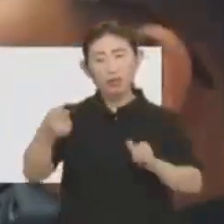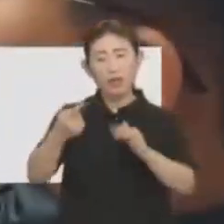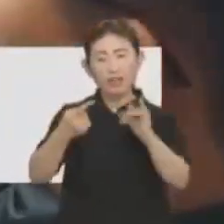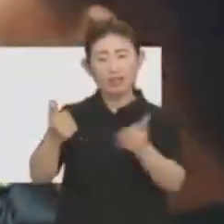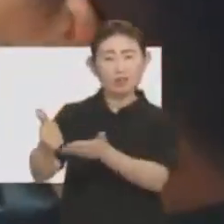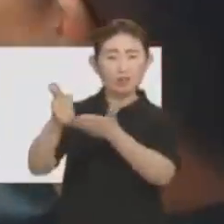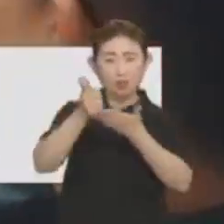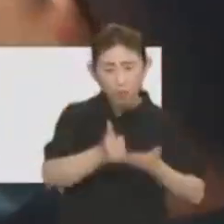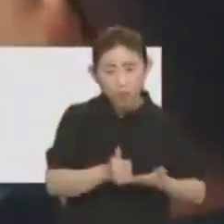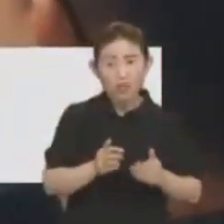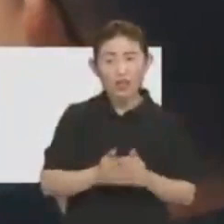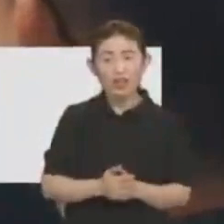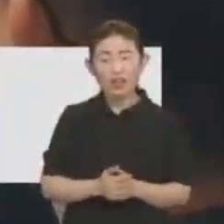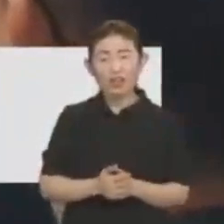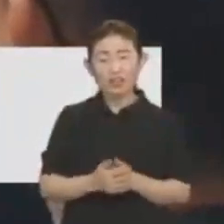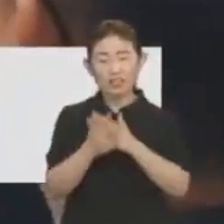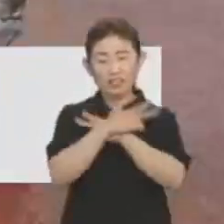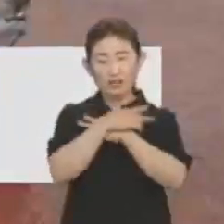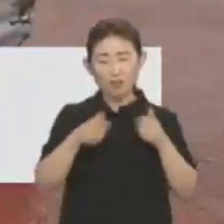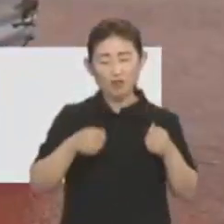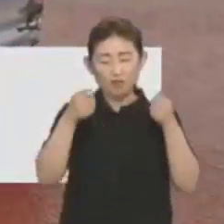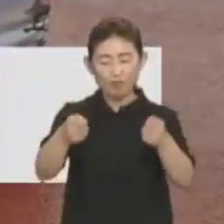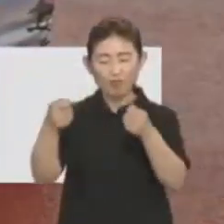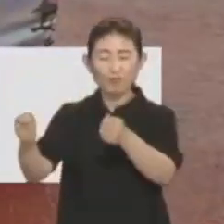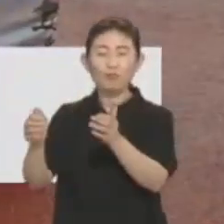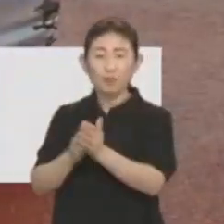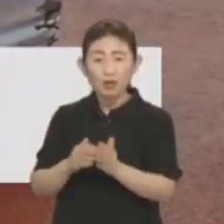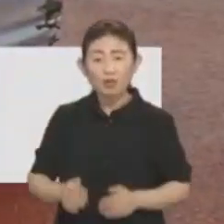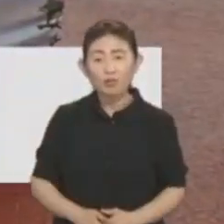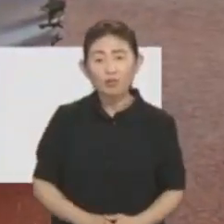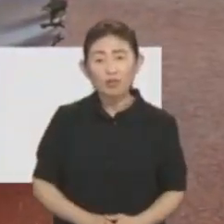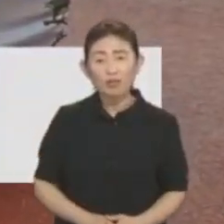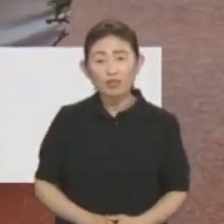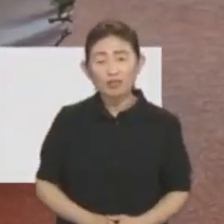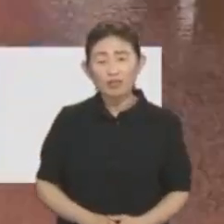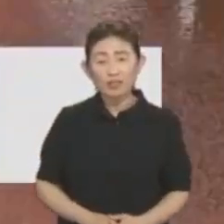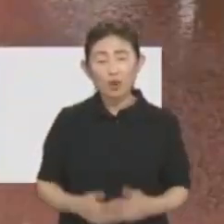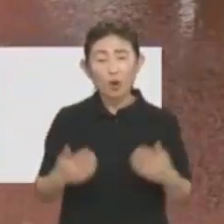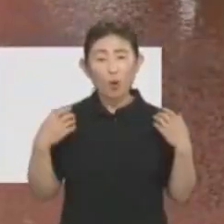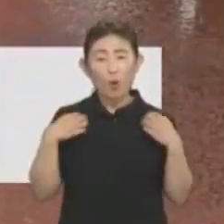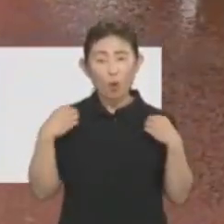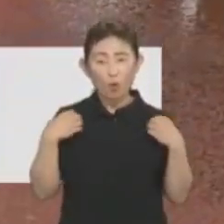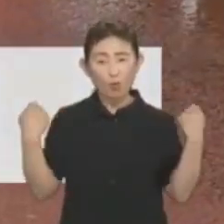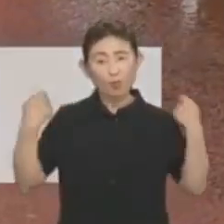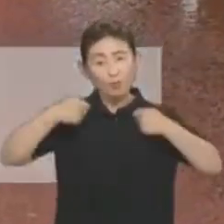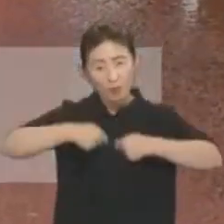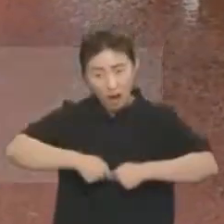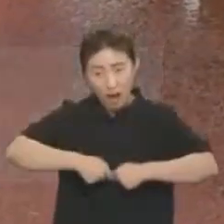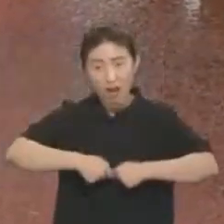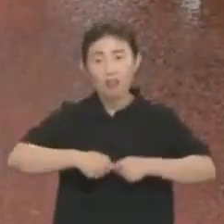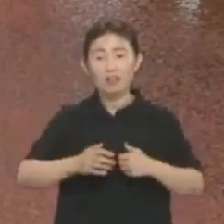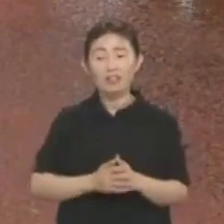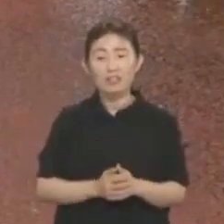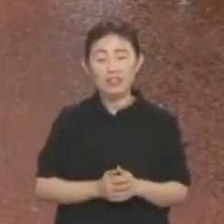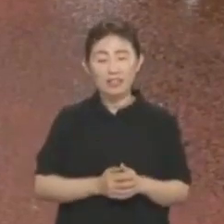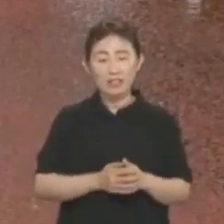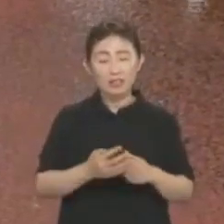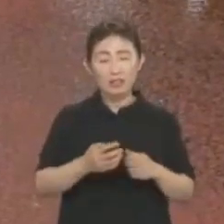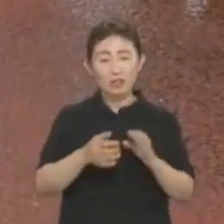명을 부대로 초청해 영웅의 제복 수여식을 열었습니다. 이날 제복 수여식에선 제복 근무자인